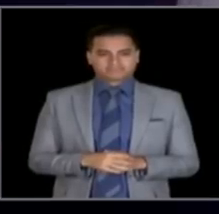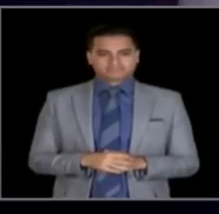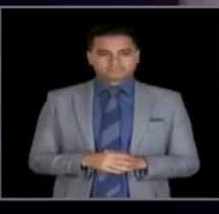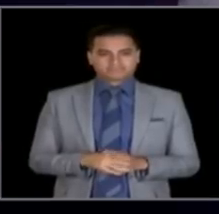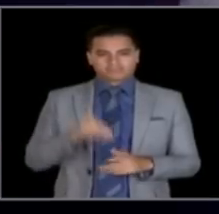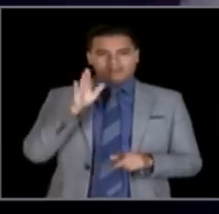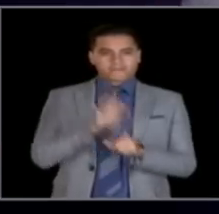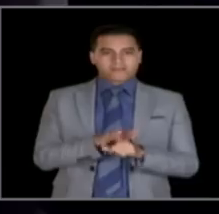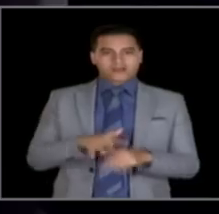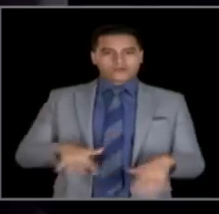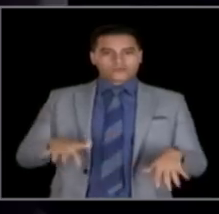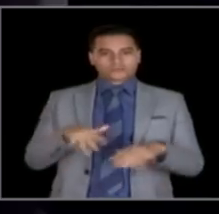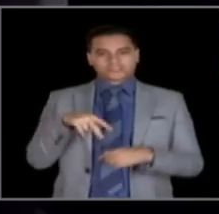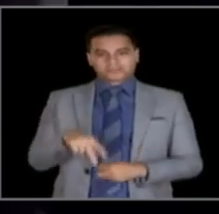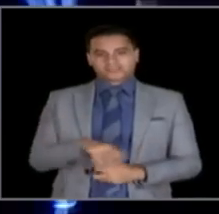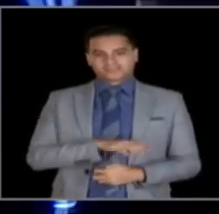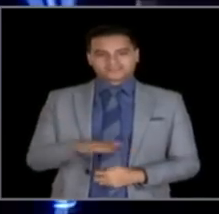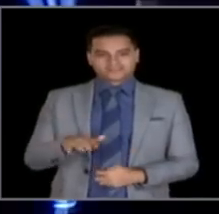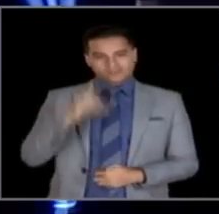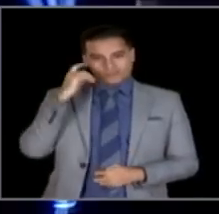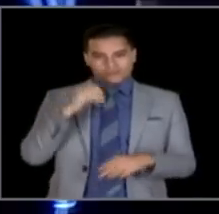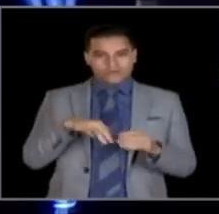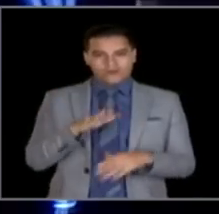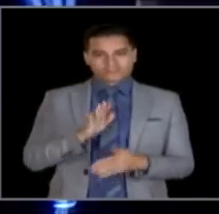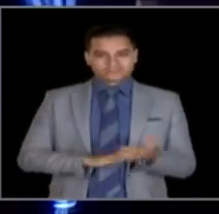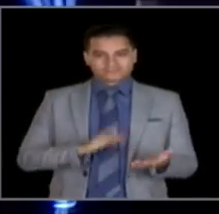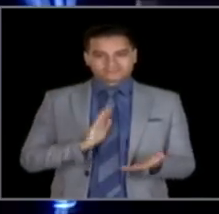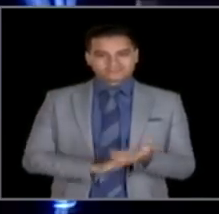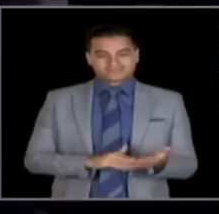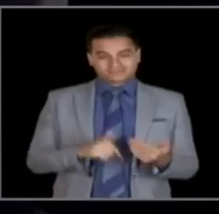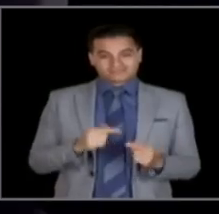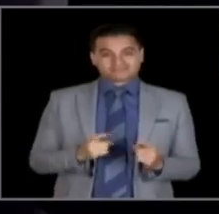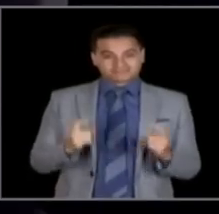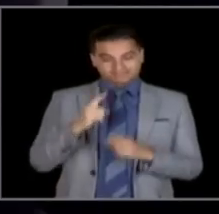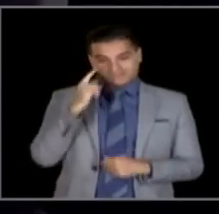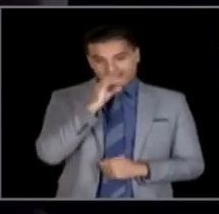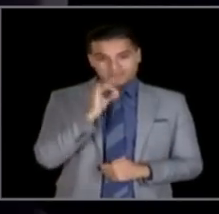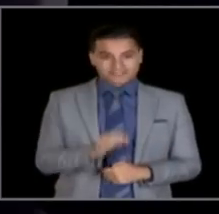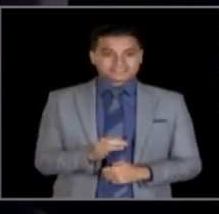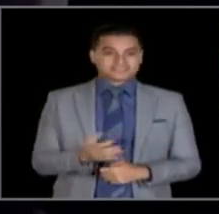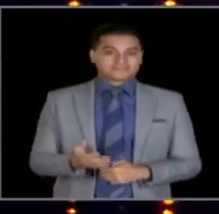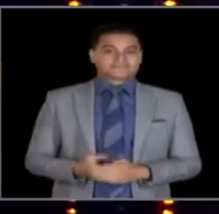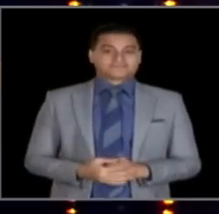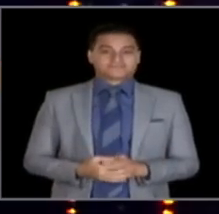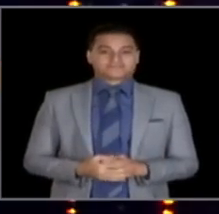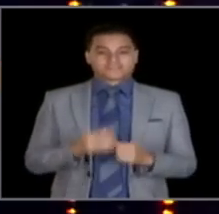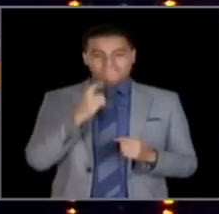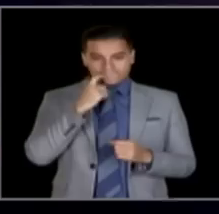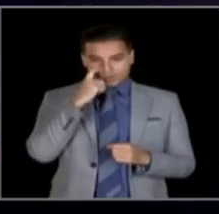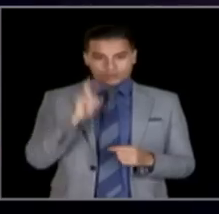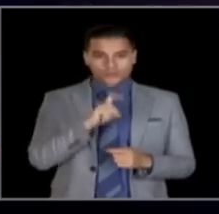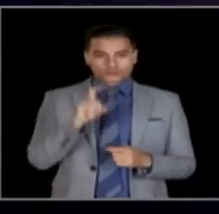كان الله في عونكم انتوا الثمانية الحقيقة يعني. مباراة صعبة جدا يا ربي.